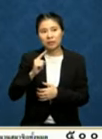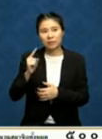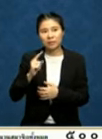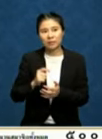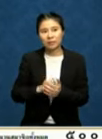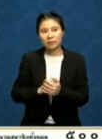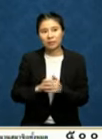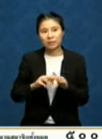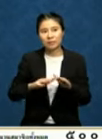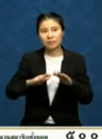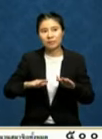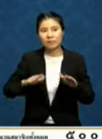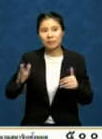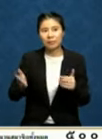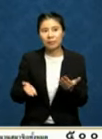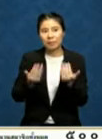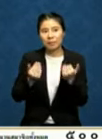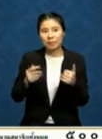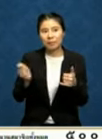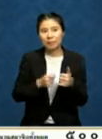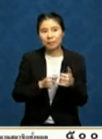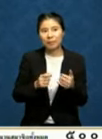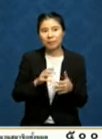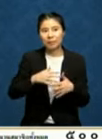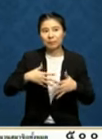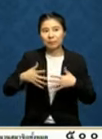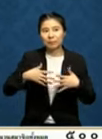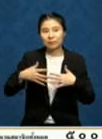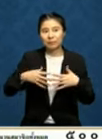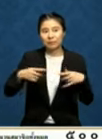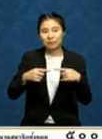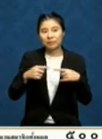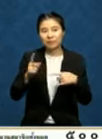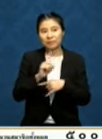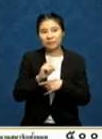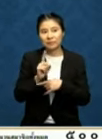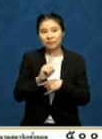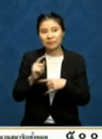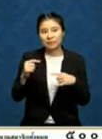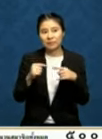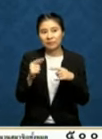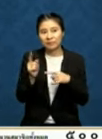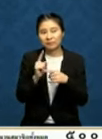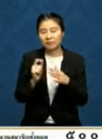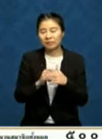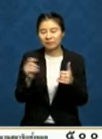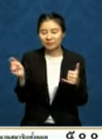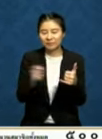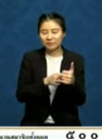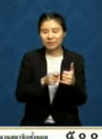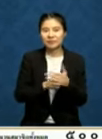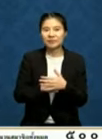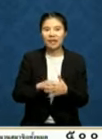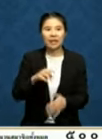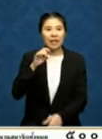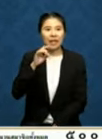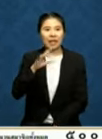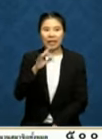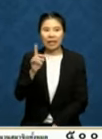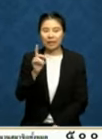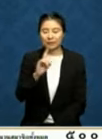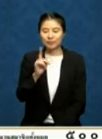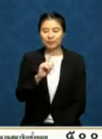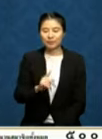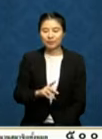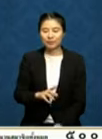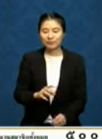ตีเบาๆคงไม่เป็นไรแต่ในเชิงหลักการครับผมก็จำเป็นต้องยืนยันว่าการตีเด็กนั้นไม่ว่าจะรุนแรงแค่ไหนครับก็ย่อมสร้างบาด